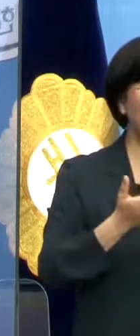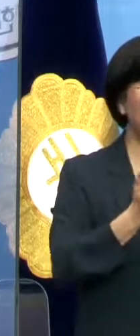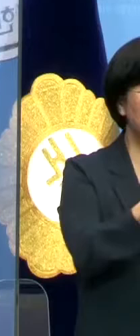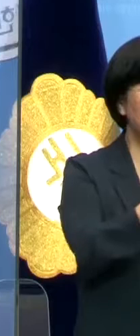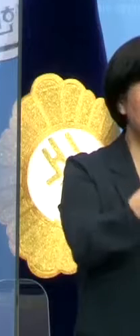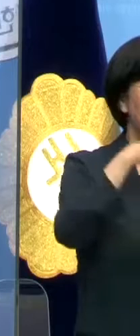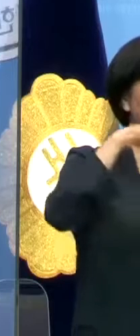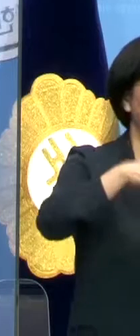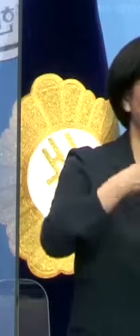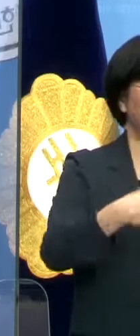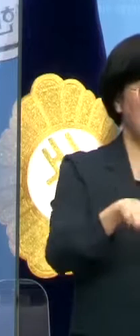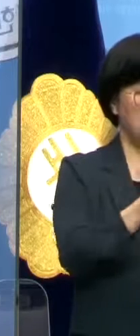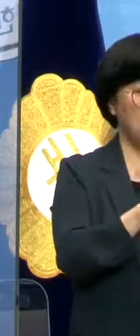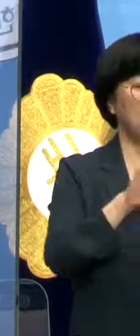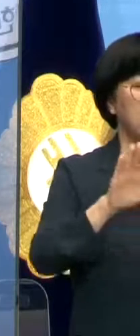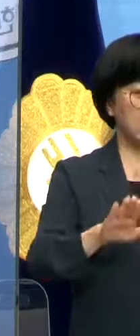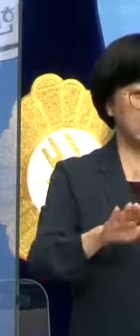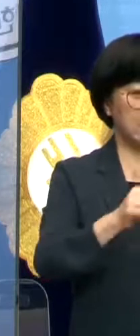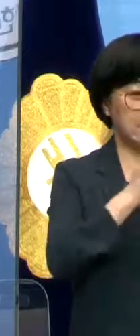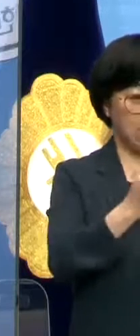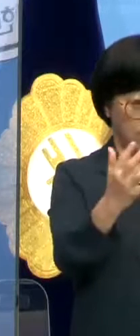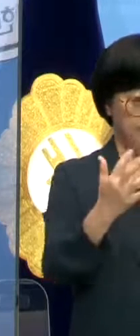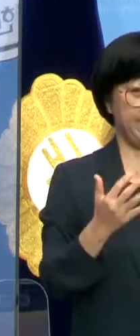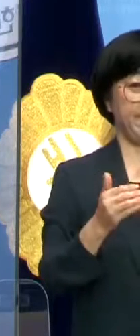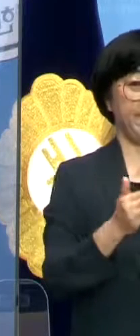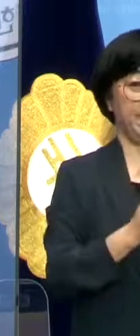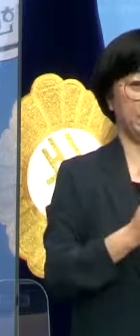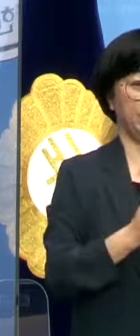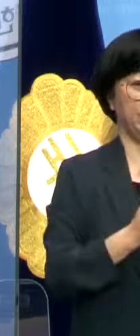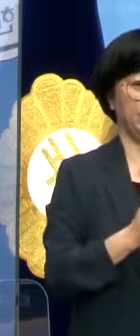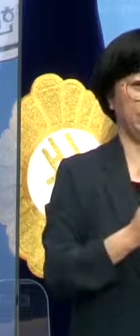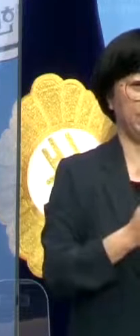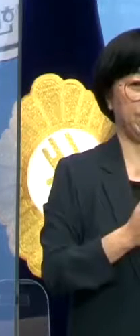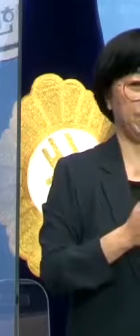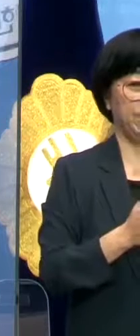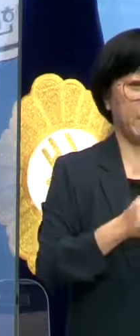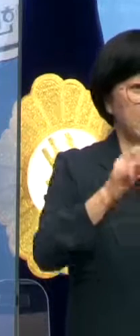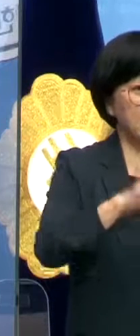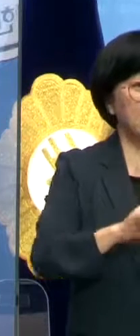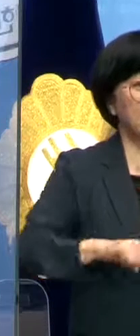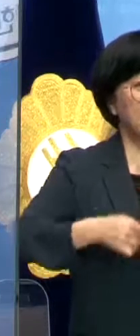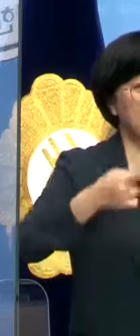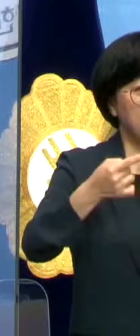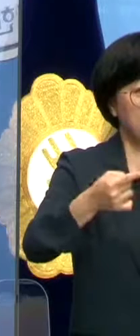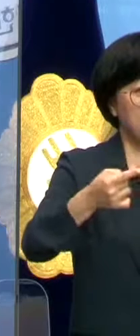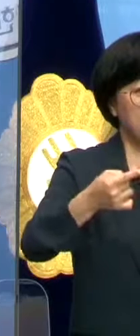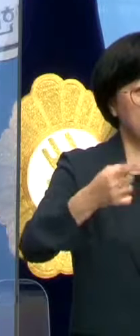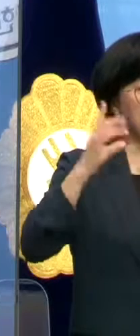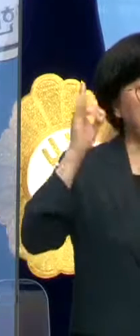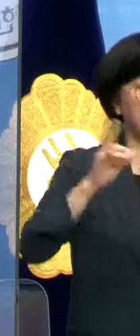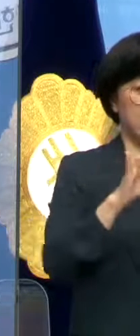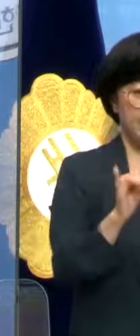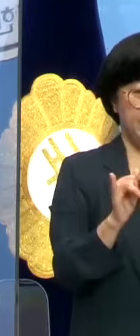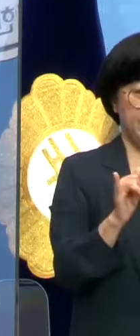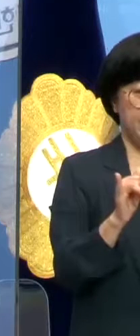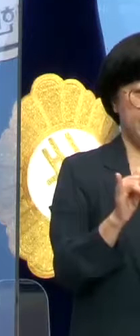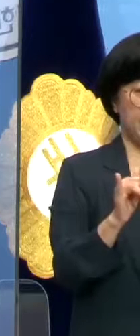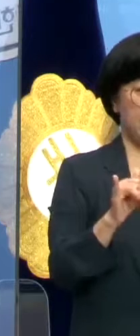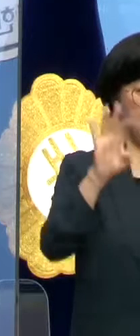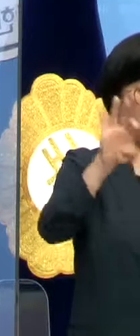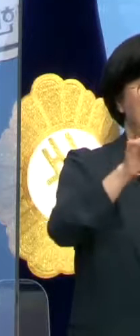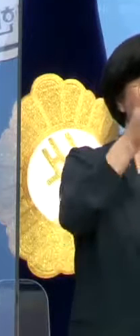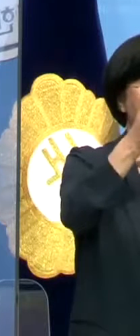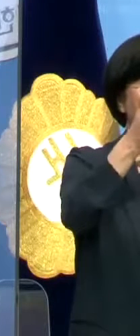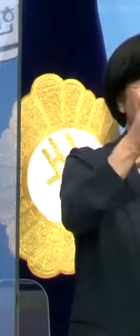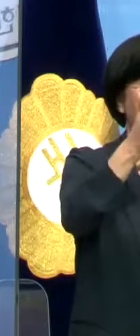오늘 기자회견 자리를 마련 했습니다 이 자리에 와 계신 찬호 큰 안 신은 왕실